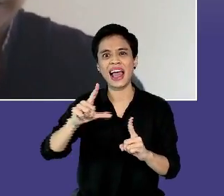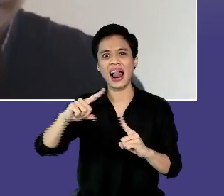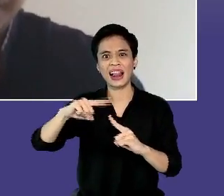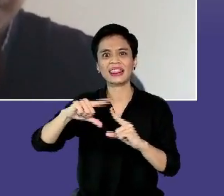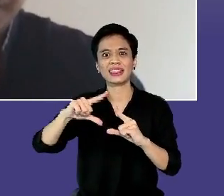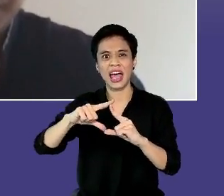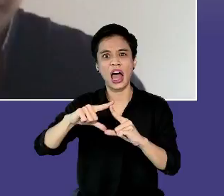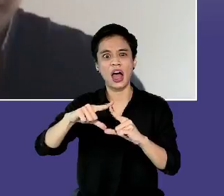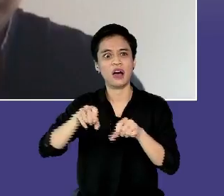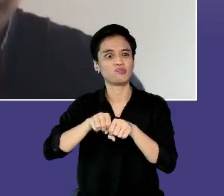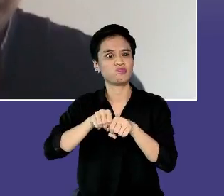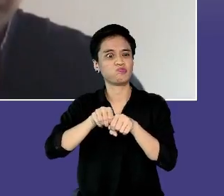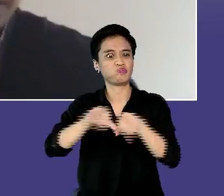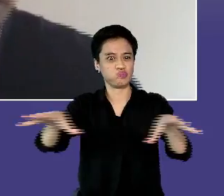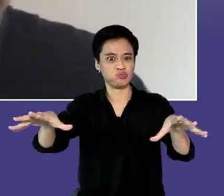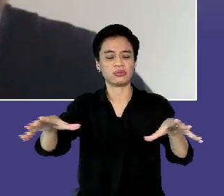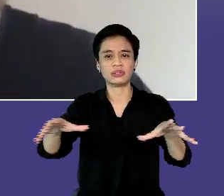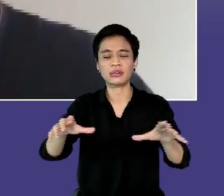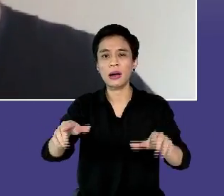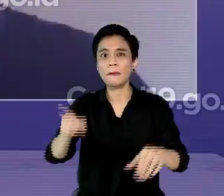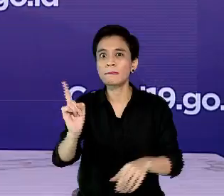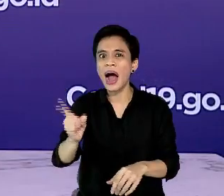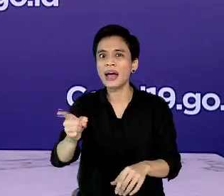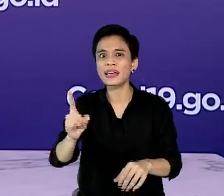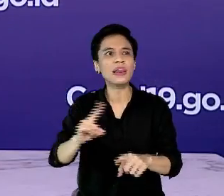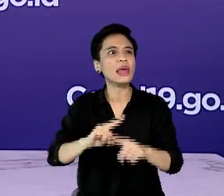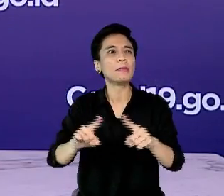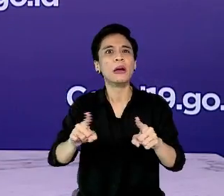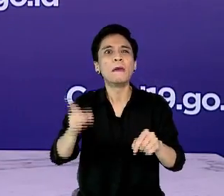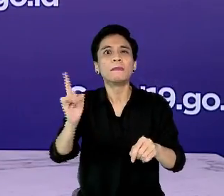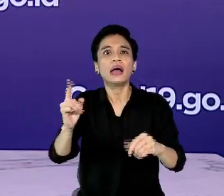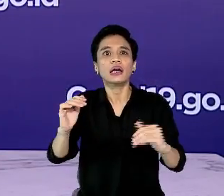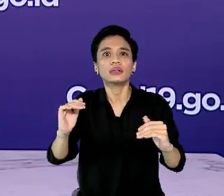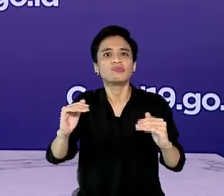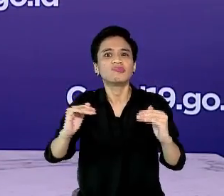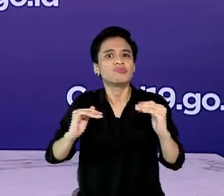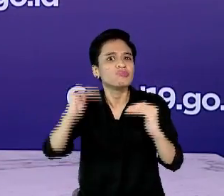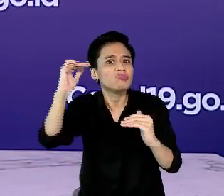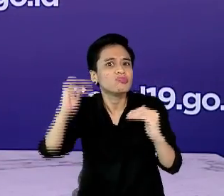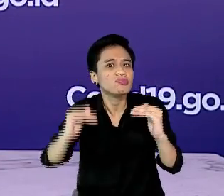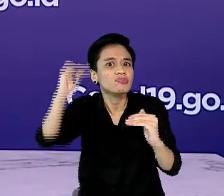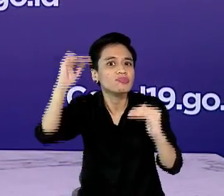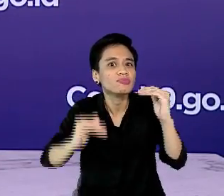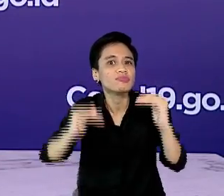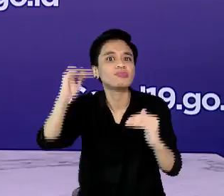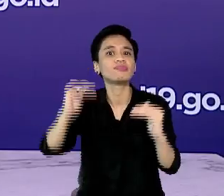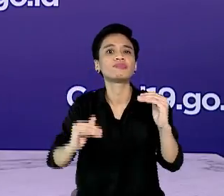Prof. Baik, terima kasih ABC News Australia.